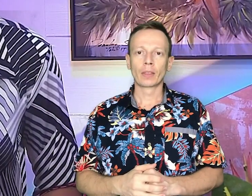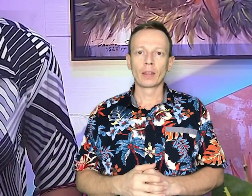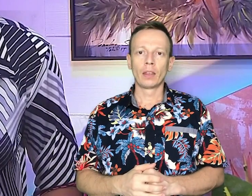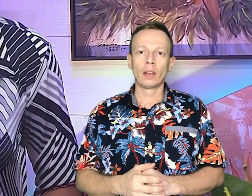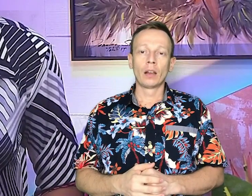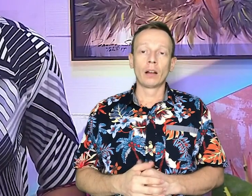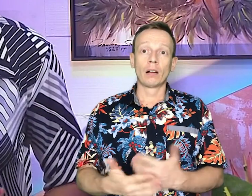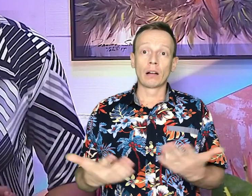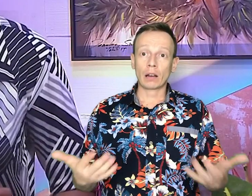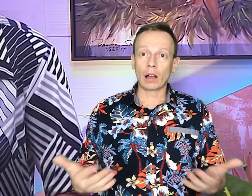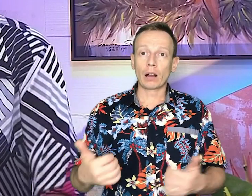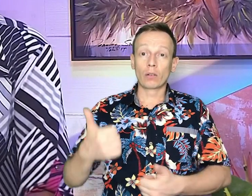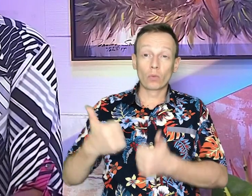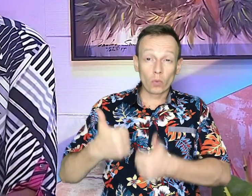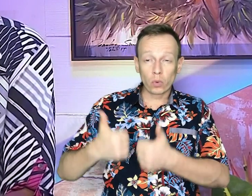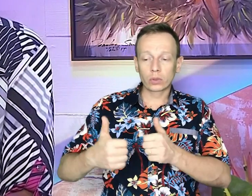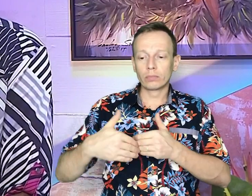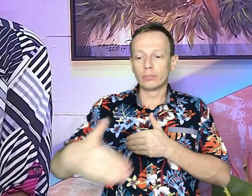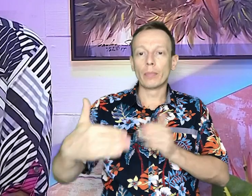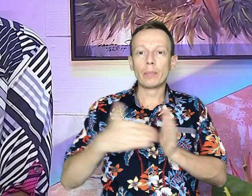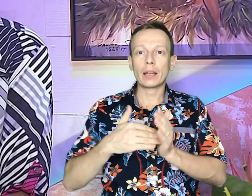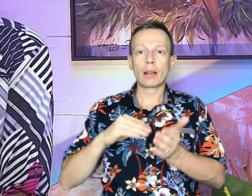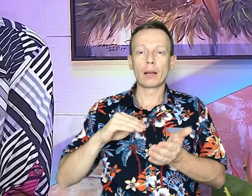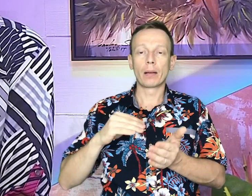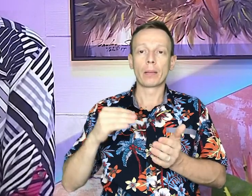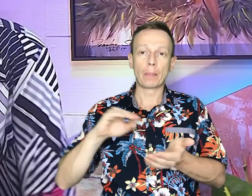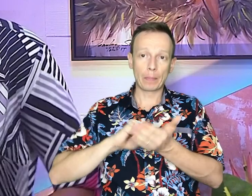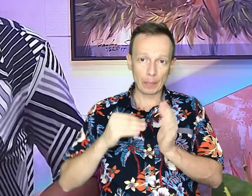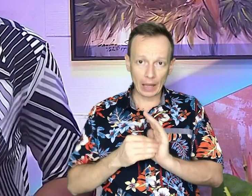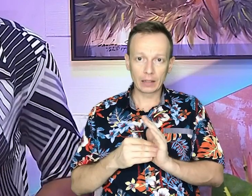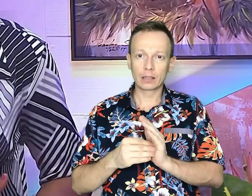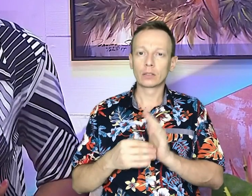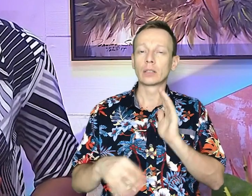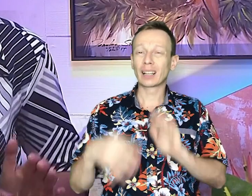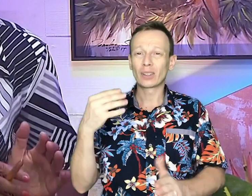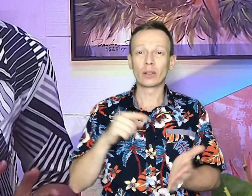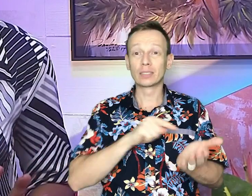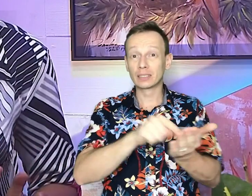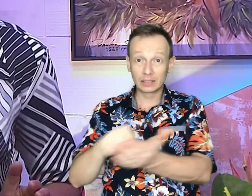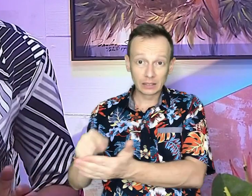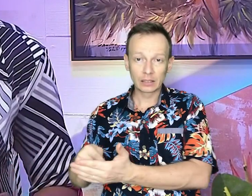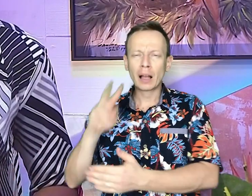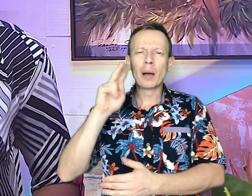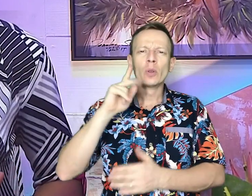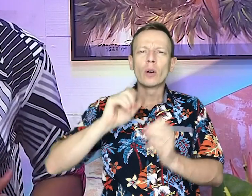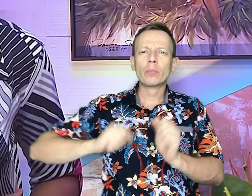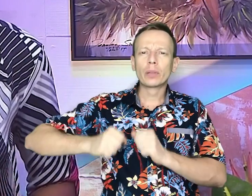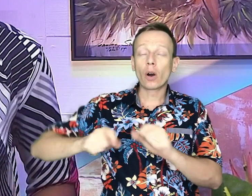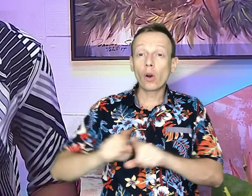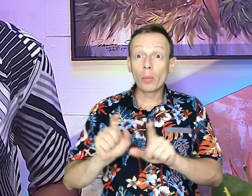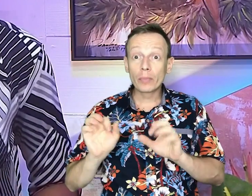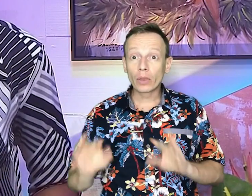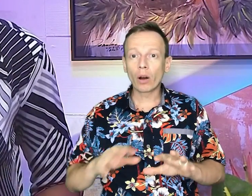1000 mètres sur 14 sites où se déroulent habituellement des courses de pirogues en simultané à Tahiti, Moorea,